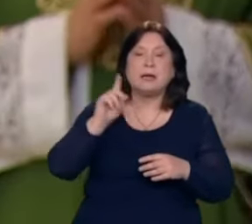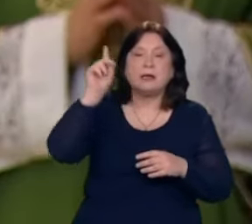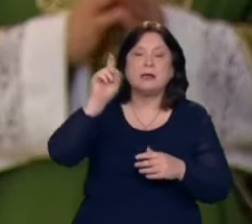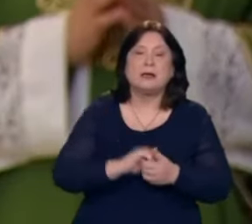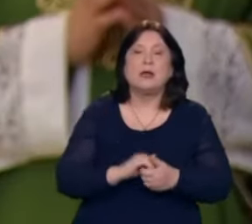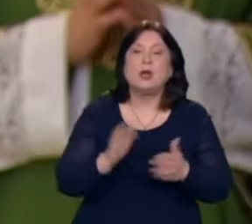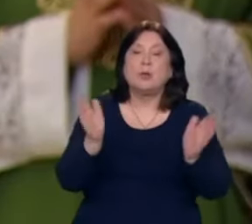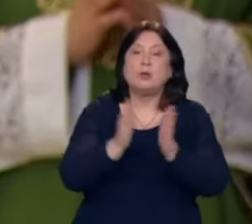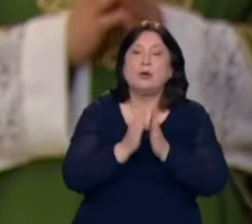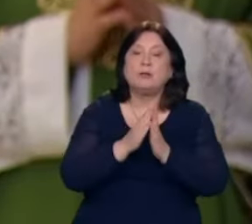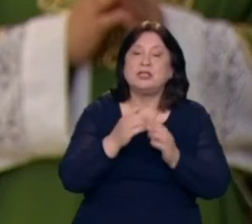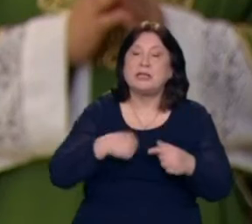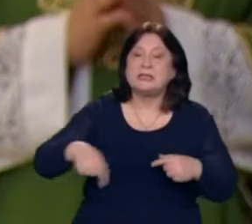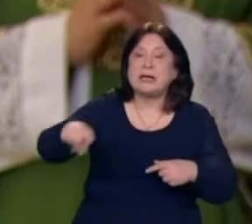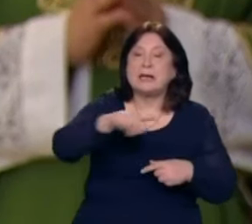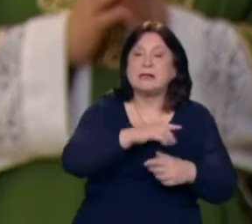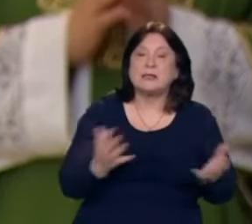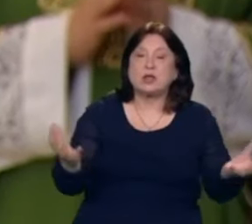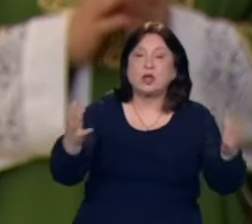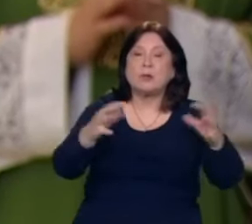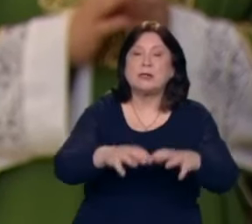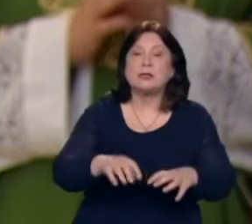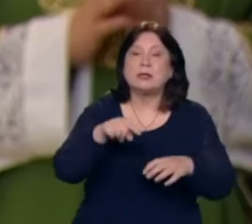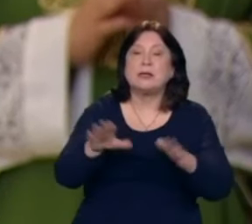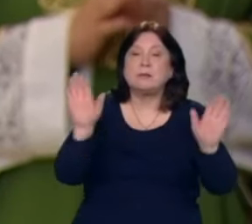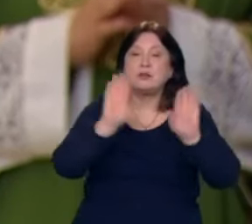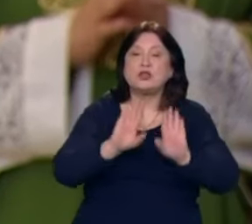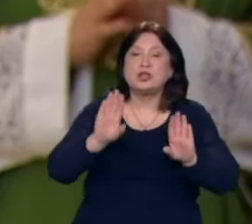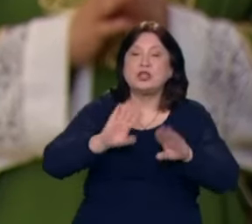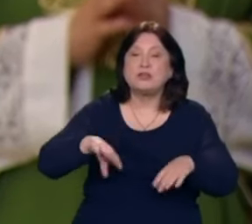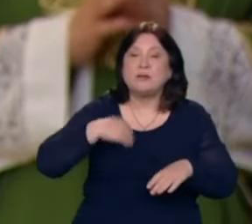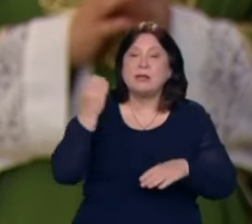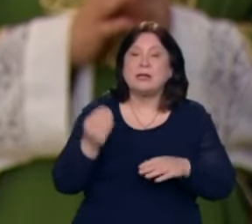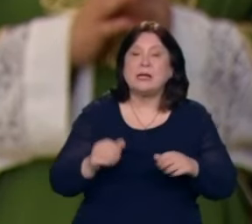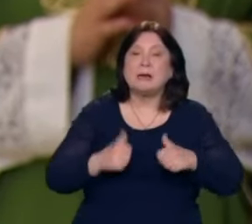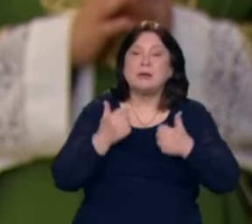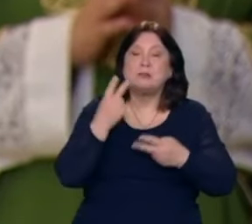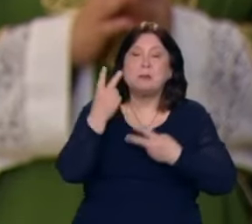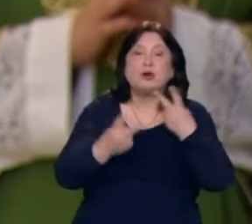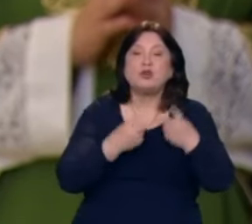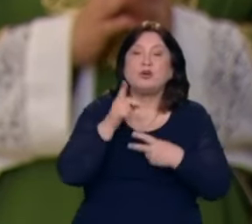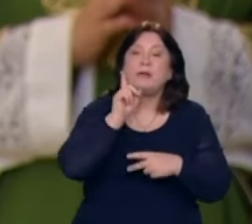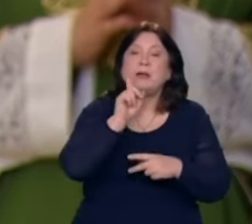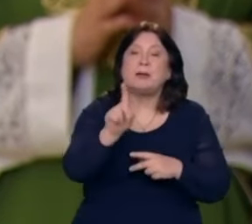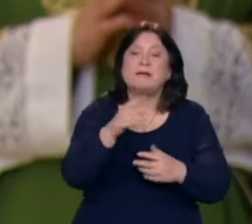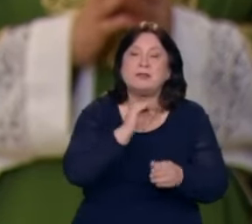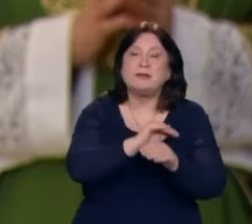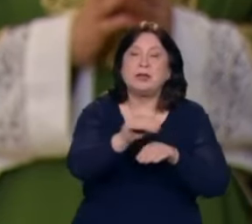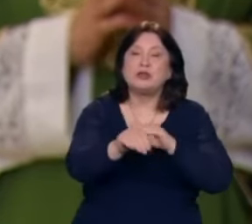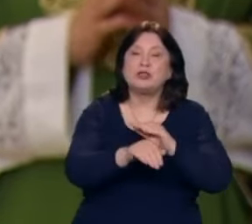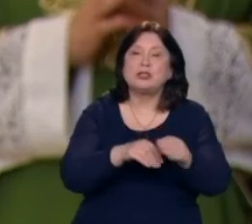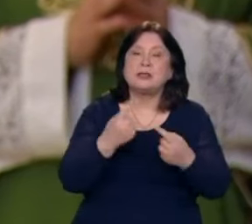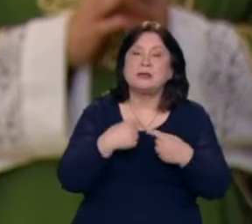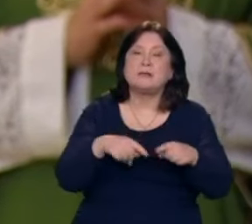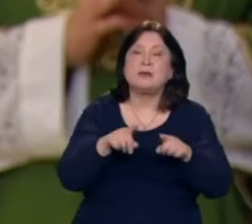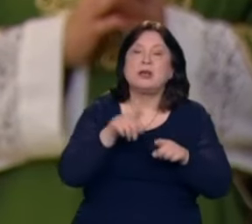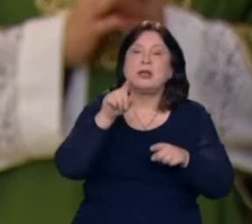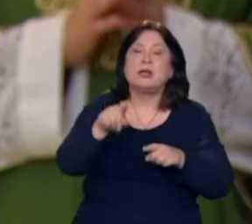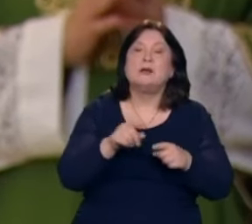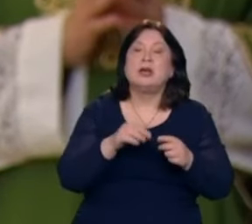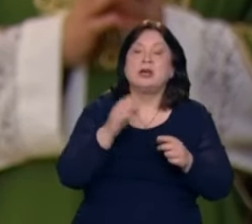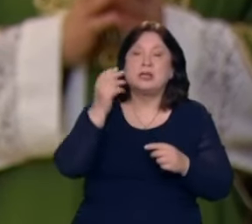za nas zgromadzonych na tej eucharystii abyśmy poszukiwali prawdziwego szczęścia wypełniają chrystusowej zachęty do